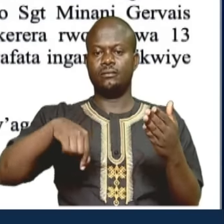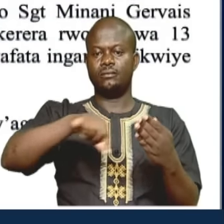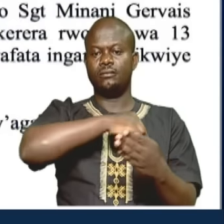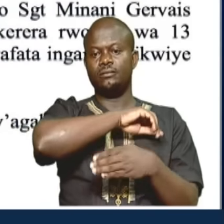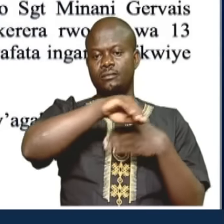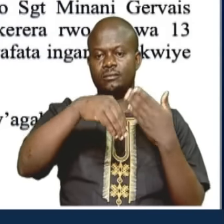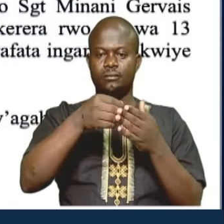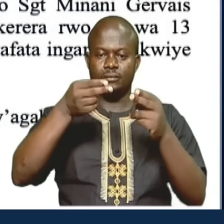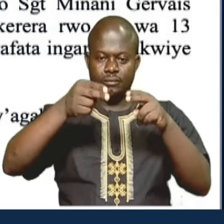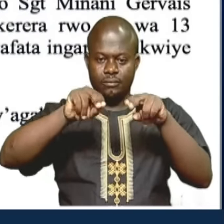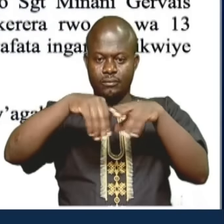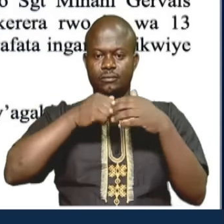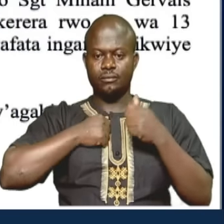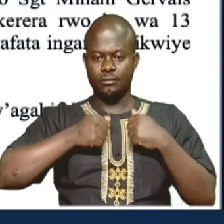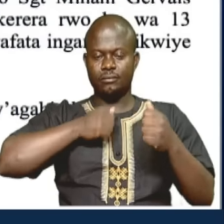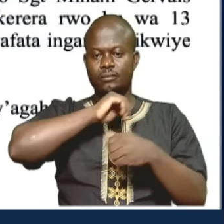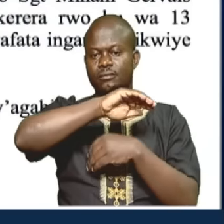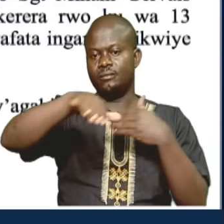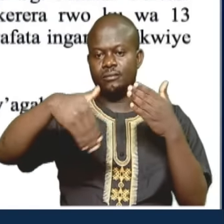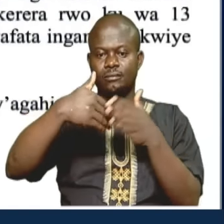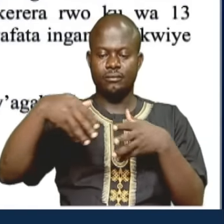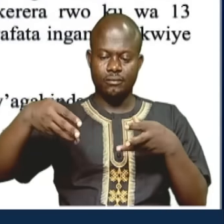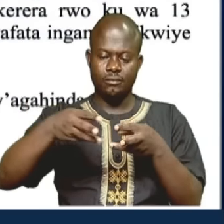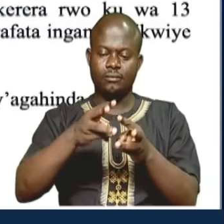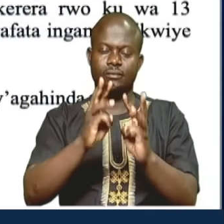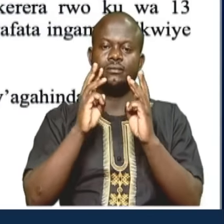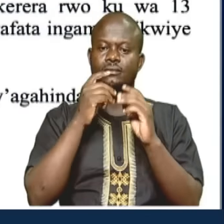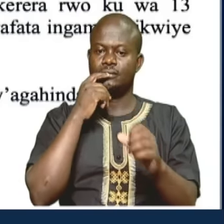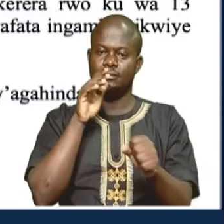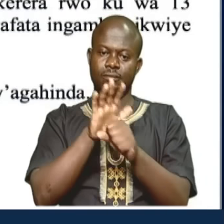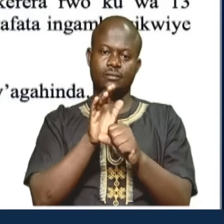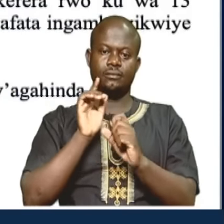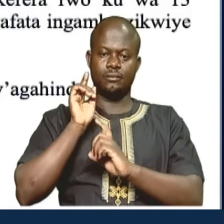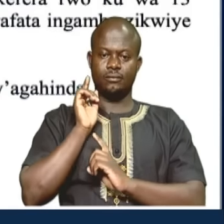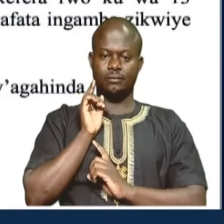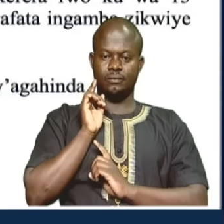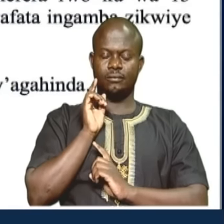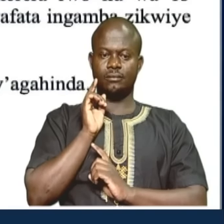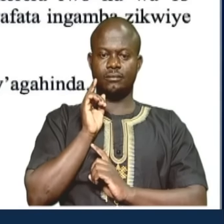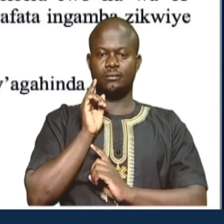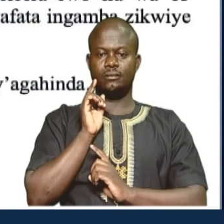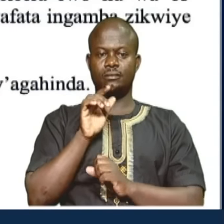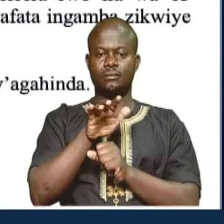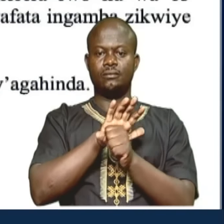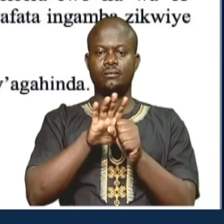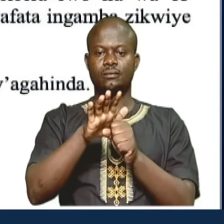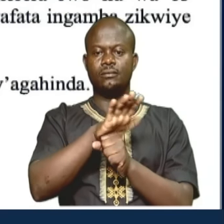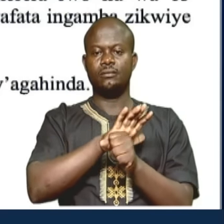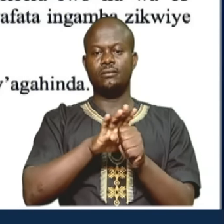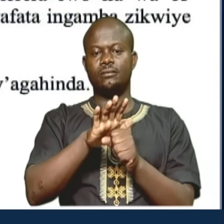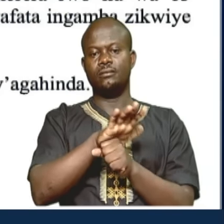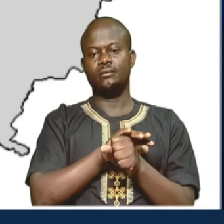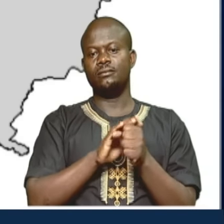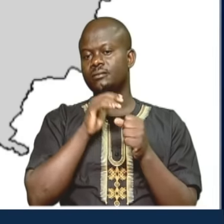ibibera mu Rwanda hose, ku buryo twabizeza ko umutekano wuzuye